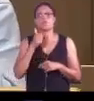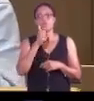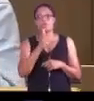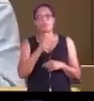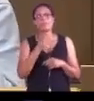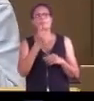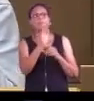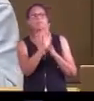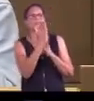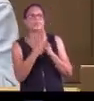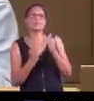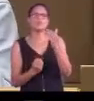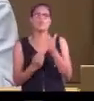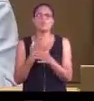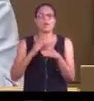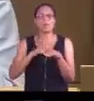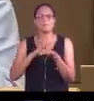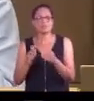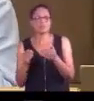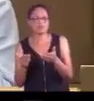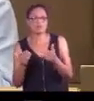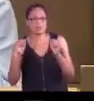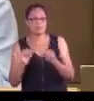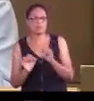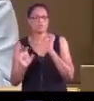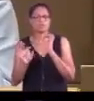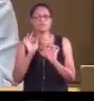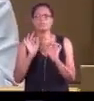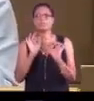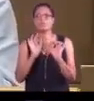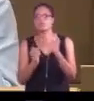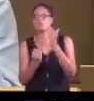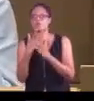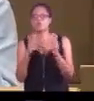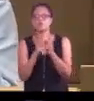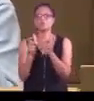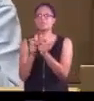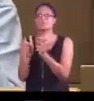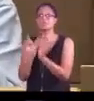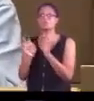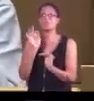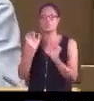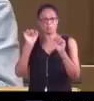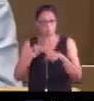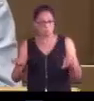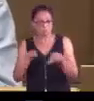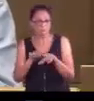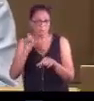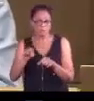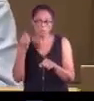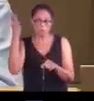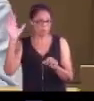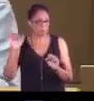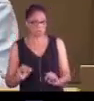d'offres pour pouvoir choisir de nouvelles entreprises, ça peut être les mêmes, ça peut être d'autres.